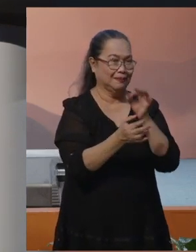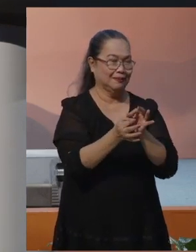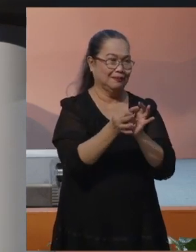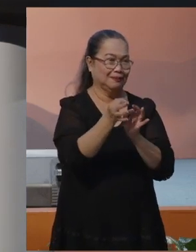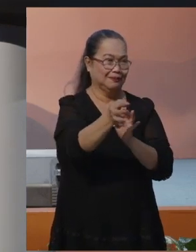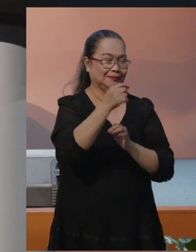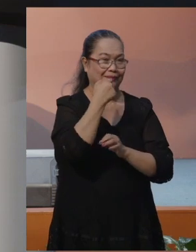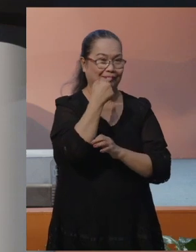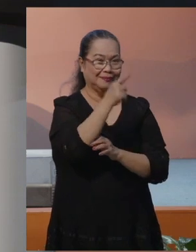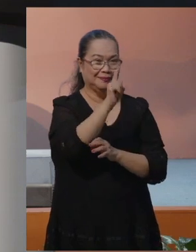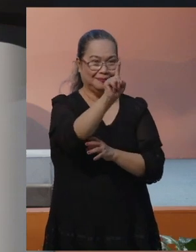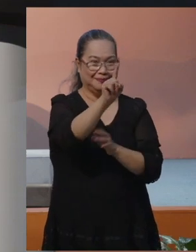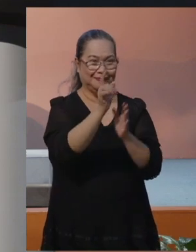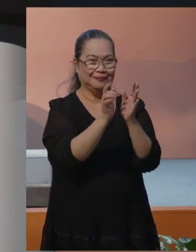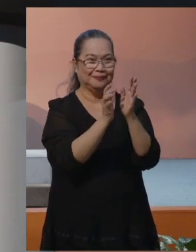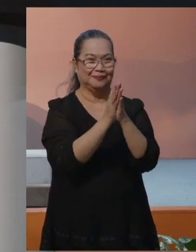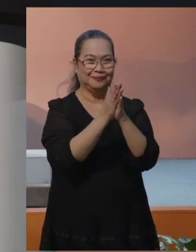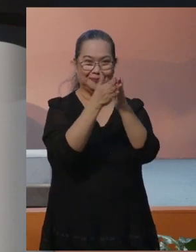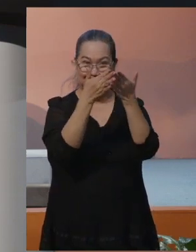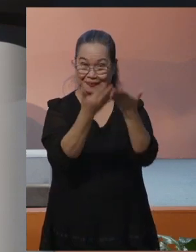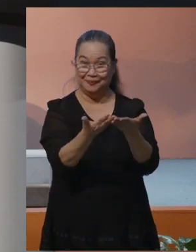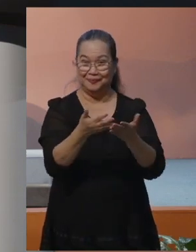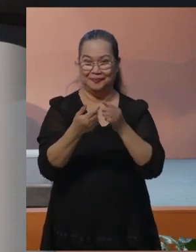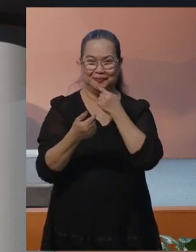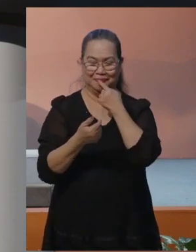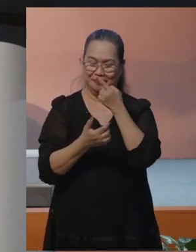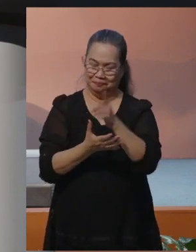Kinote nila ang isang libro ni Harry Rimmer.